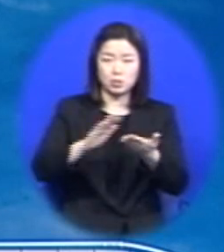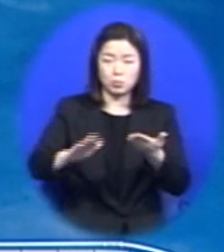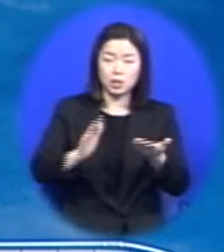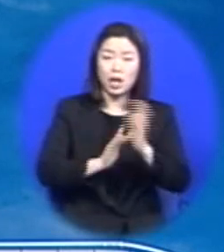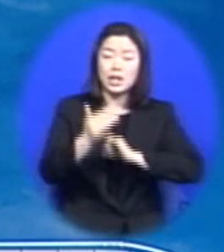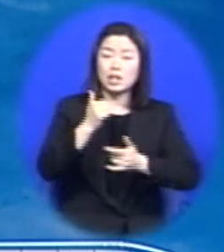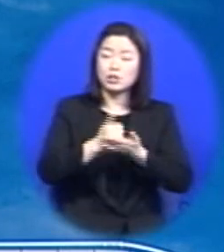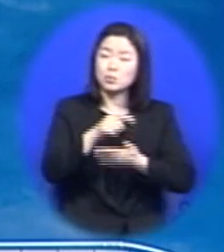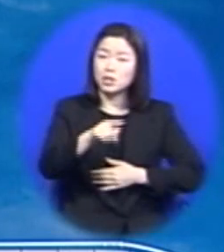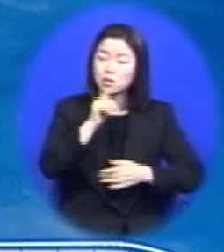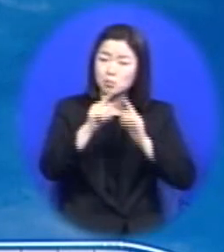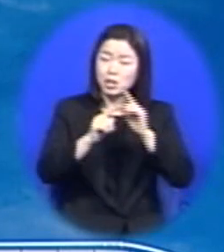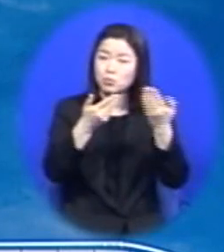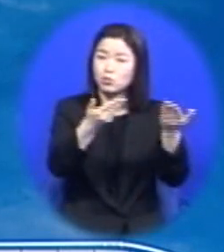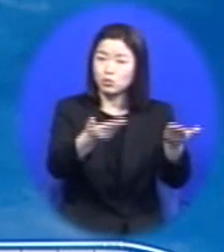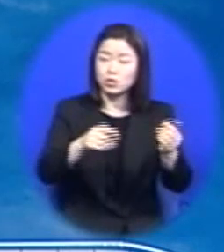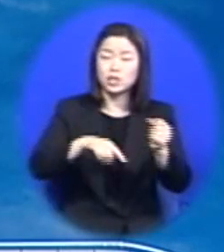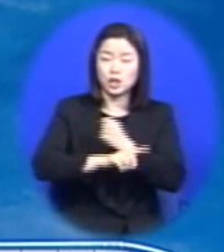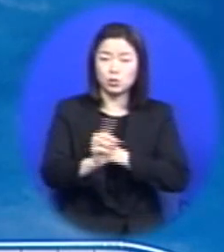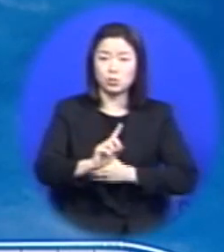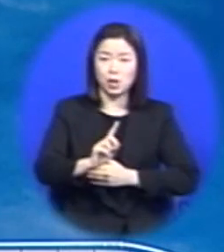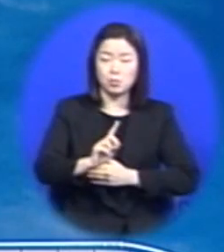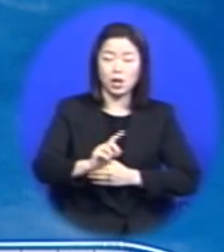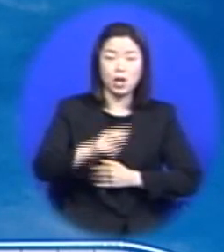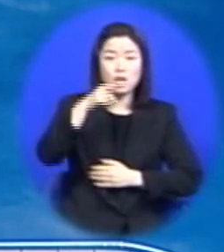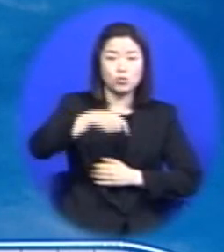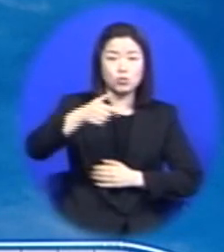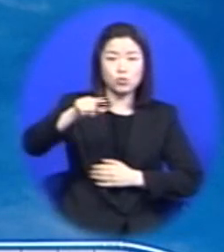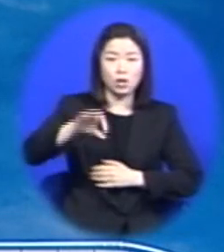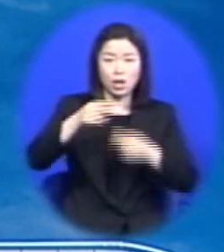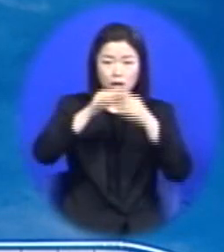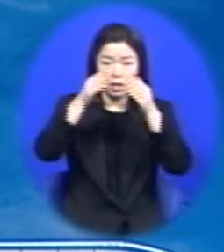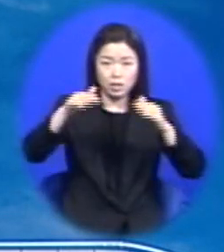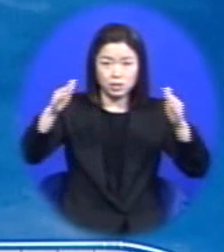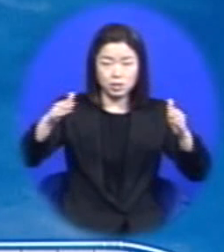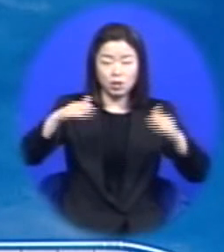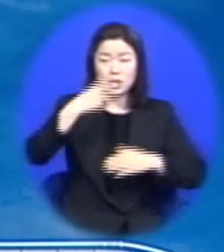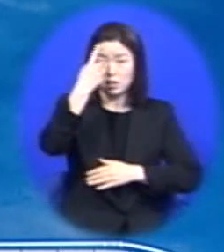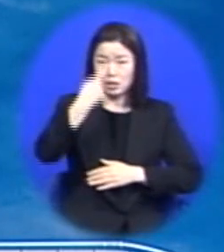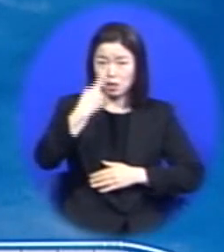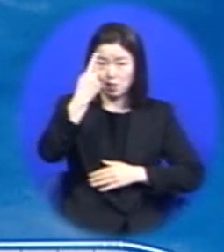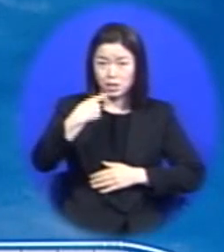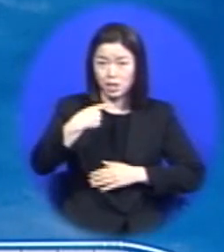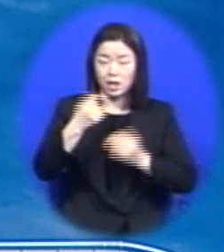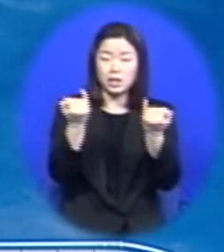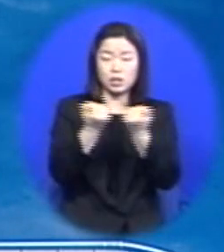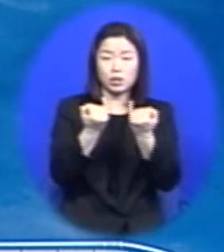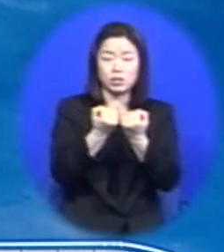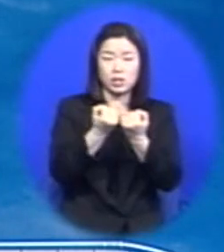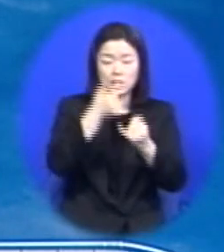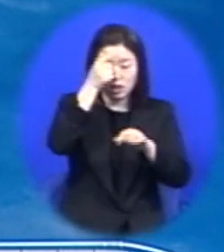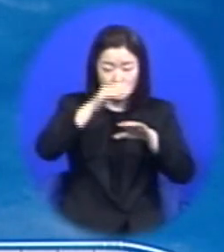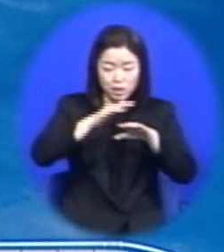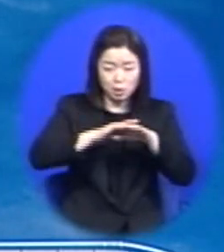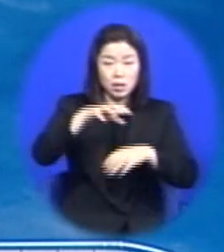이유는 수가성 사마리아 여인이 예배 장소에 대해서 질문을 했기